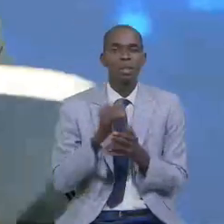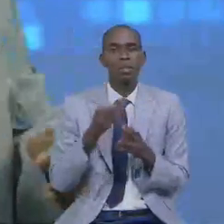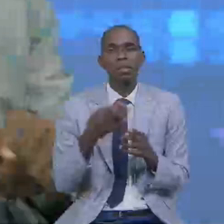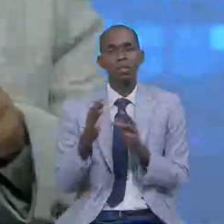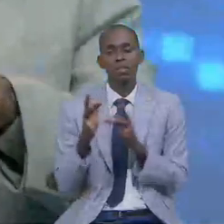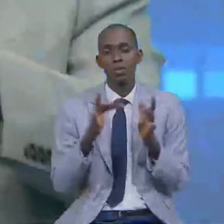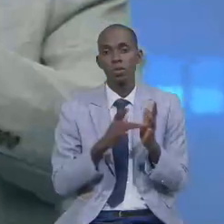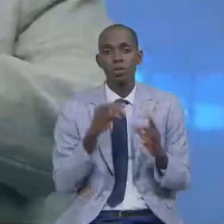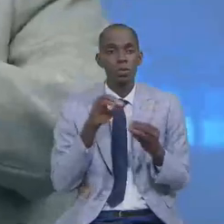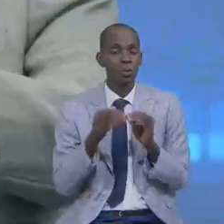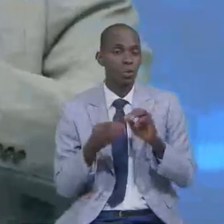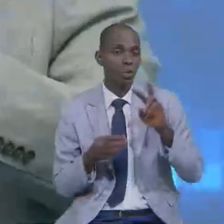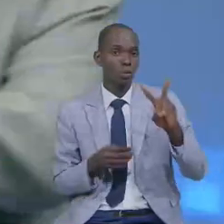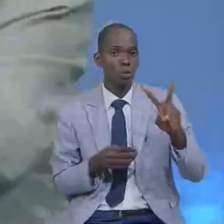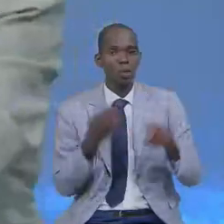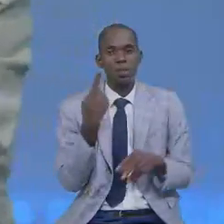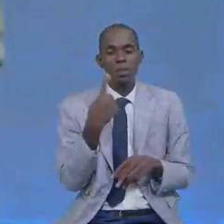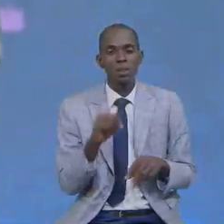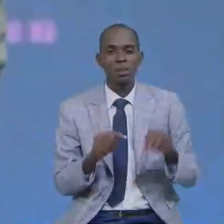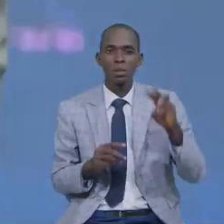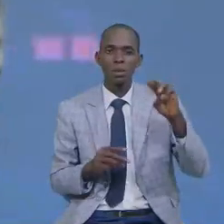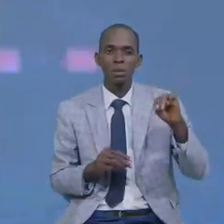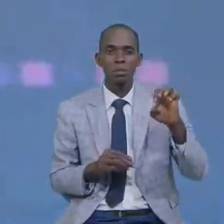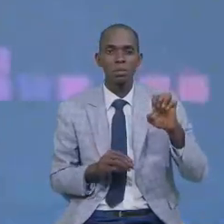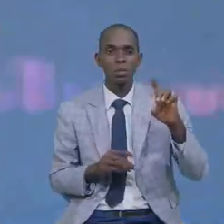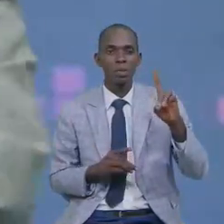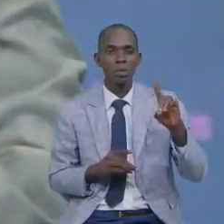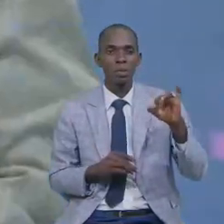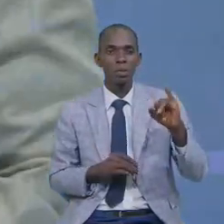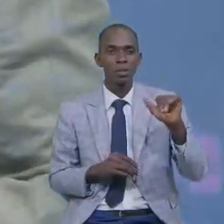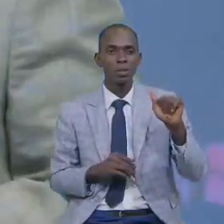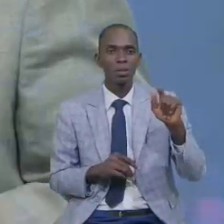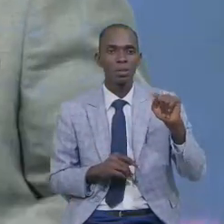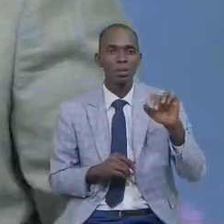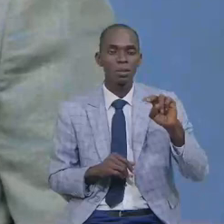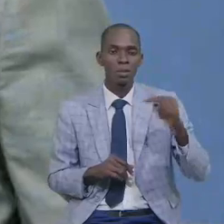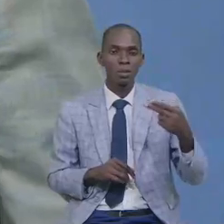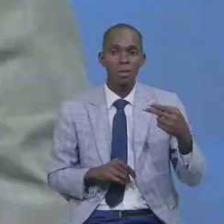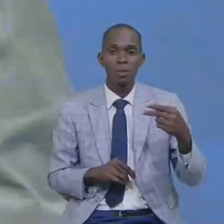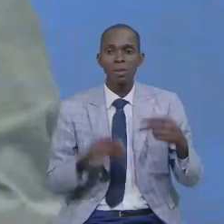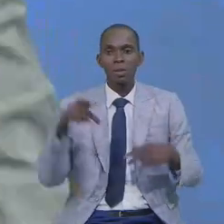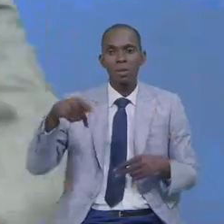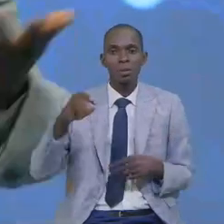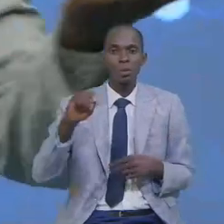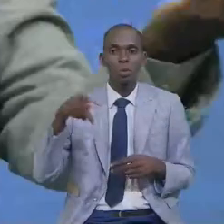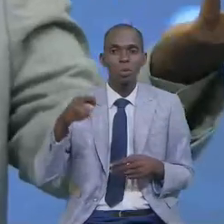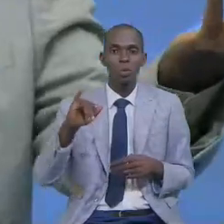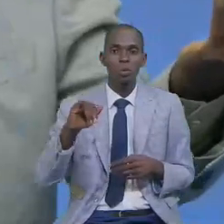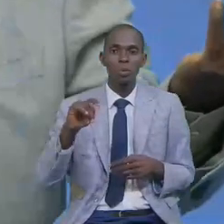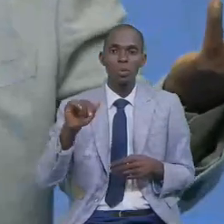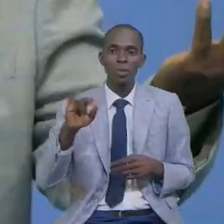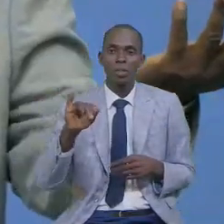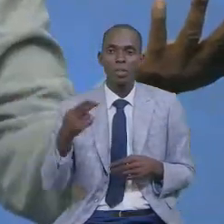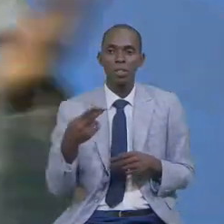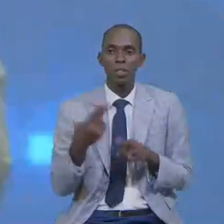Deuxièmement, le nom médiateur et propitiatoire de Jésus. Il n'y a pas un